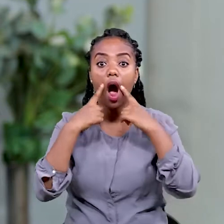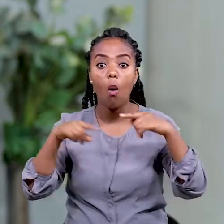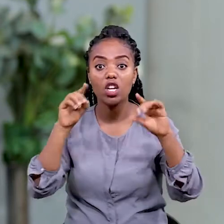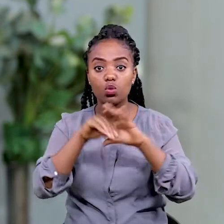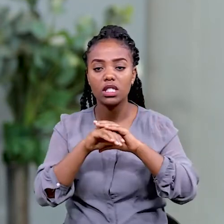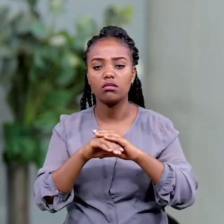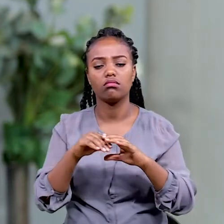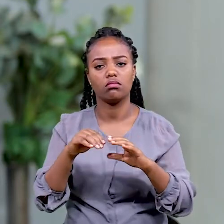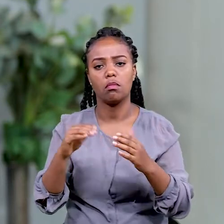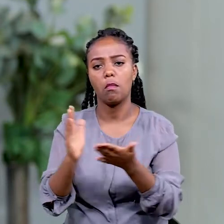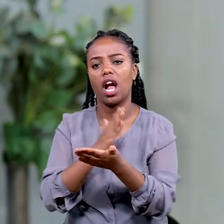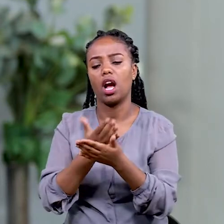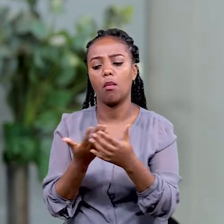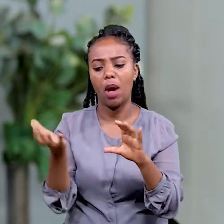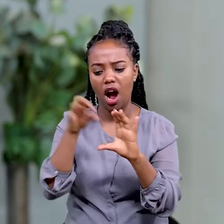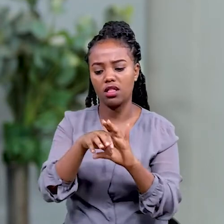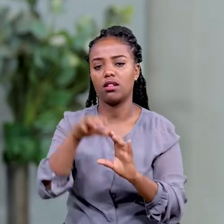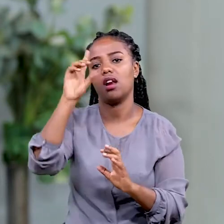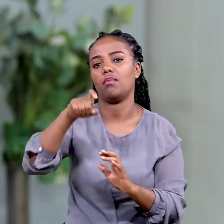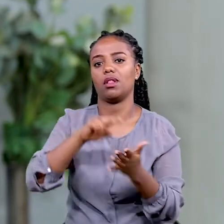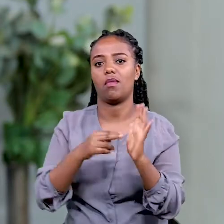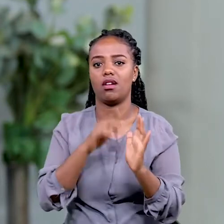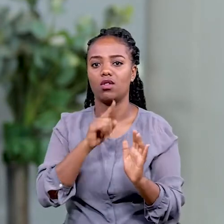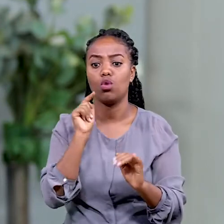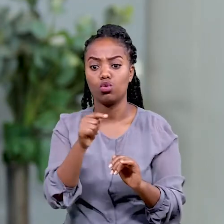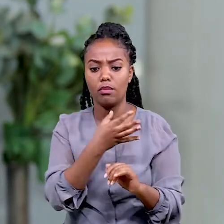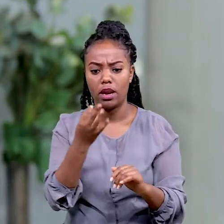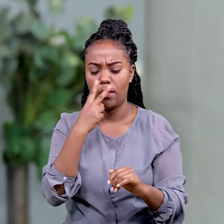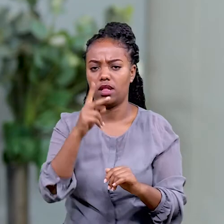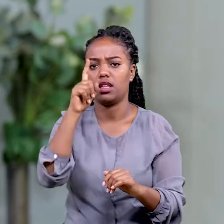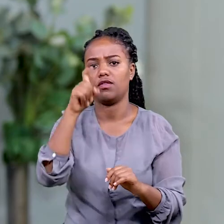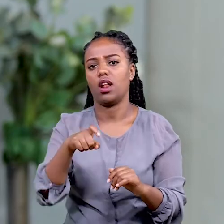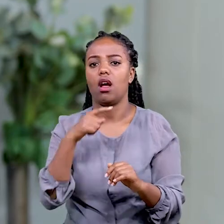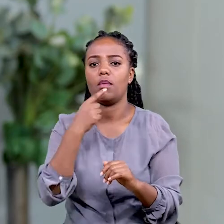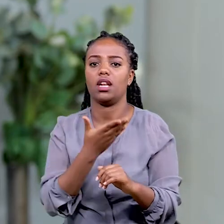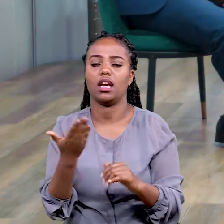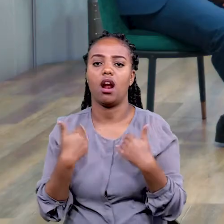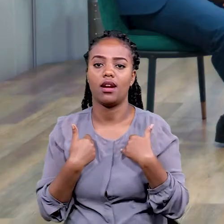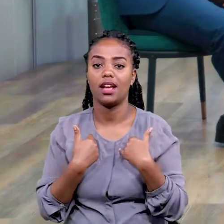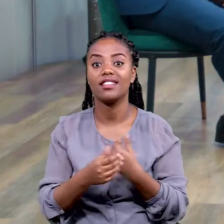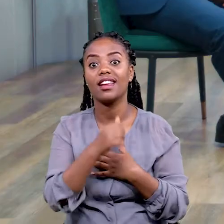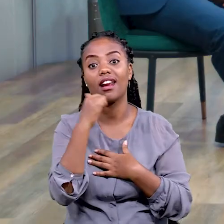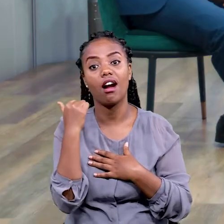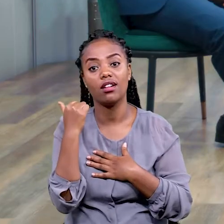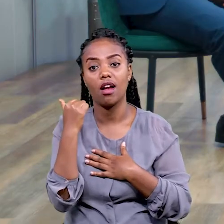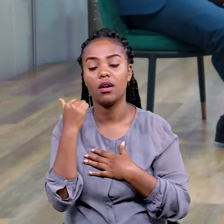ውስጥ በግልጽ ሊካተት ይገባል። ስለዚህ ይሄ በደንብ ማየት ያስፈልጋል የሚል ነገር አለ። ሌላ